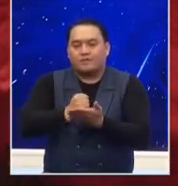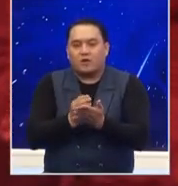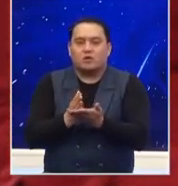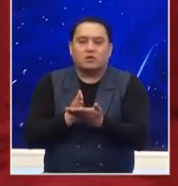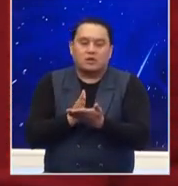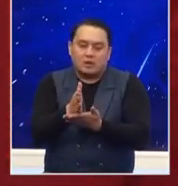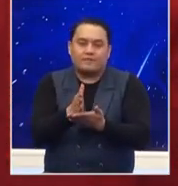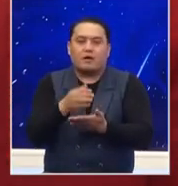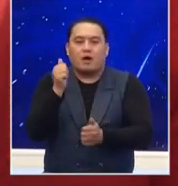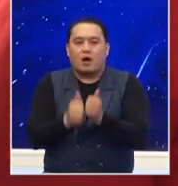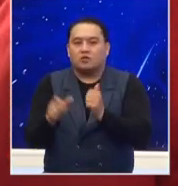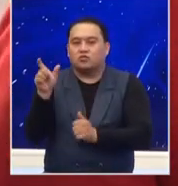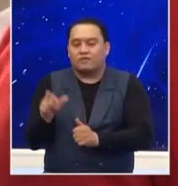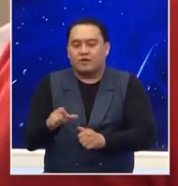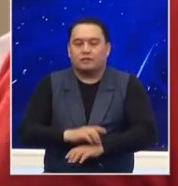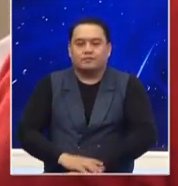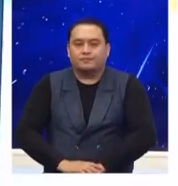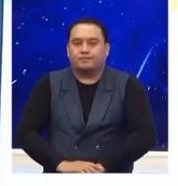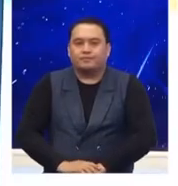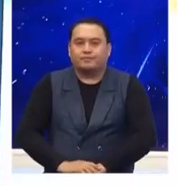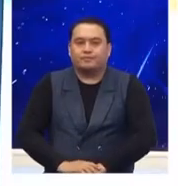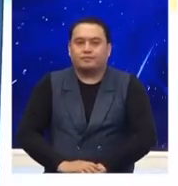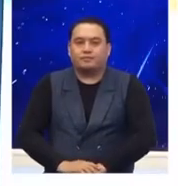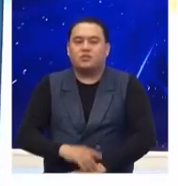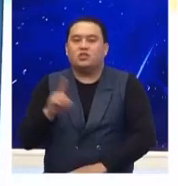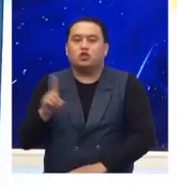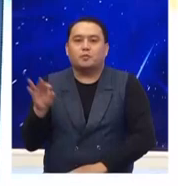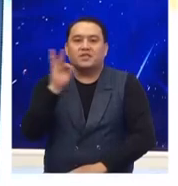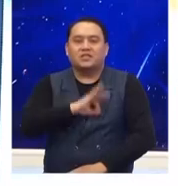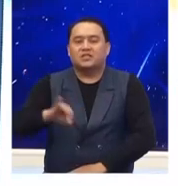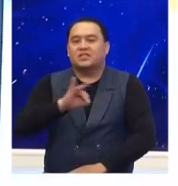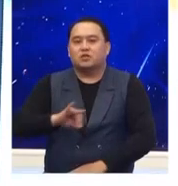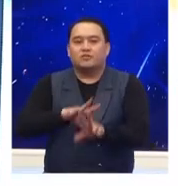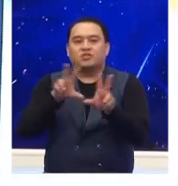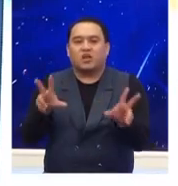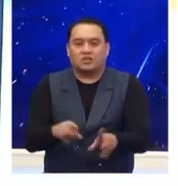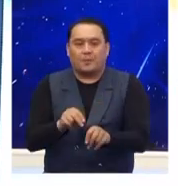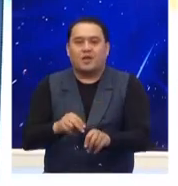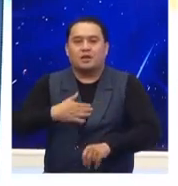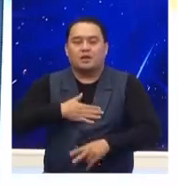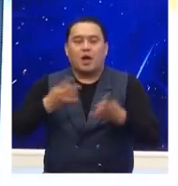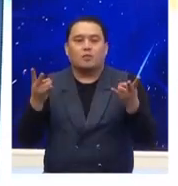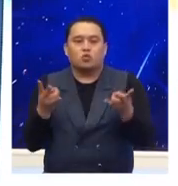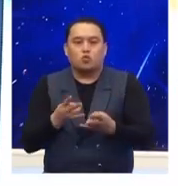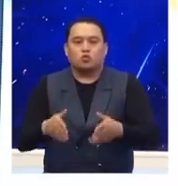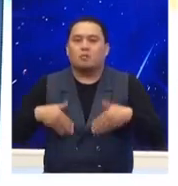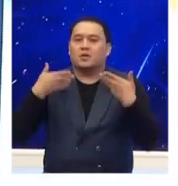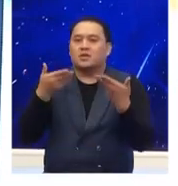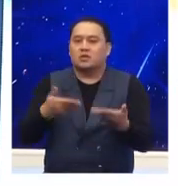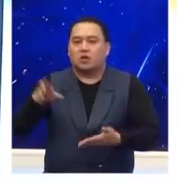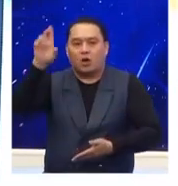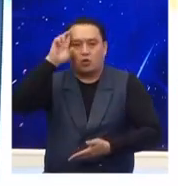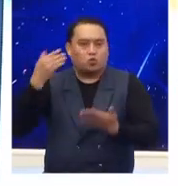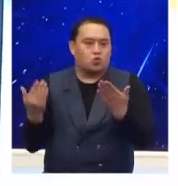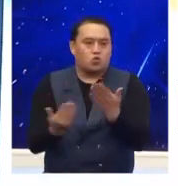деятельность каждого кандидата, подчеркнул президент. Чтобы использовать этот исторический шанс, нам необходимо предложить стране